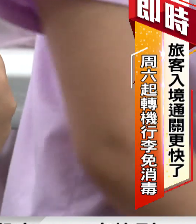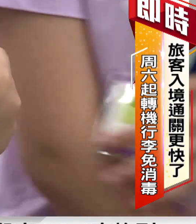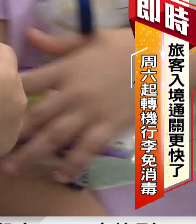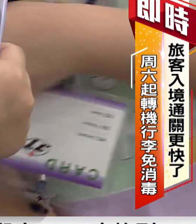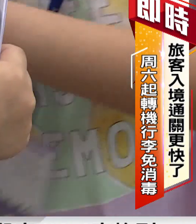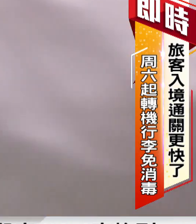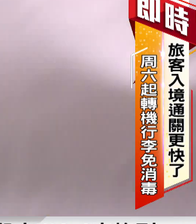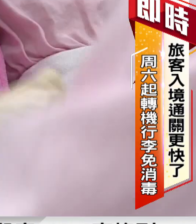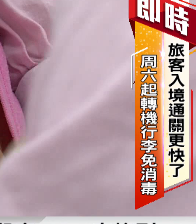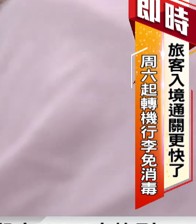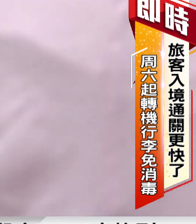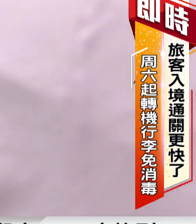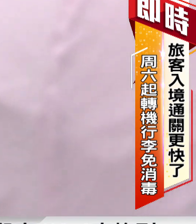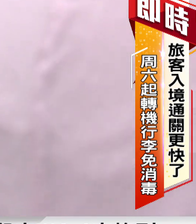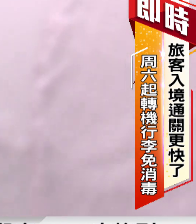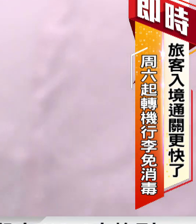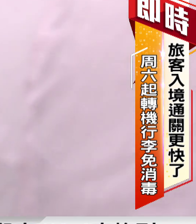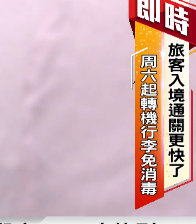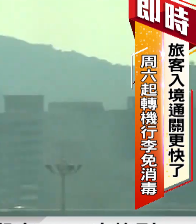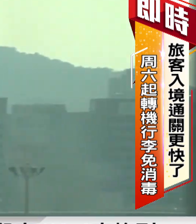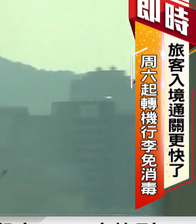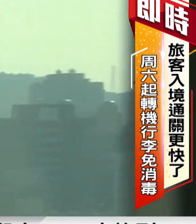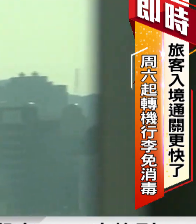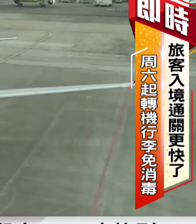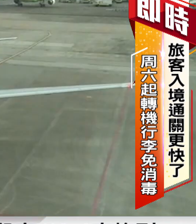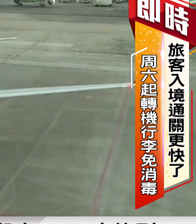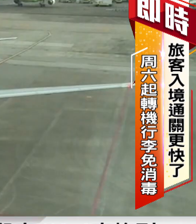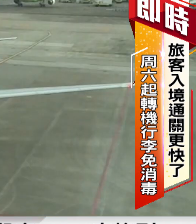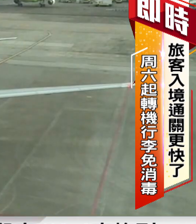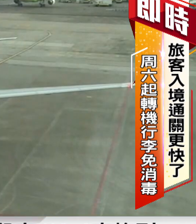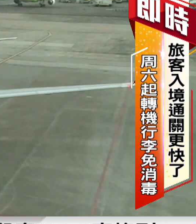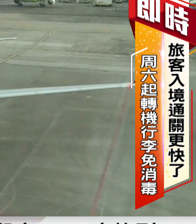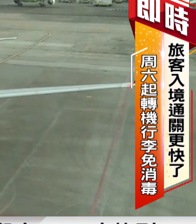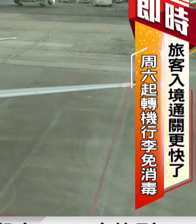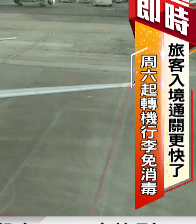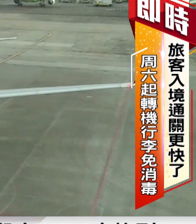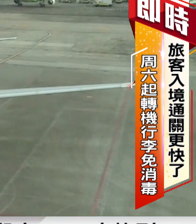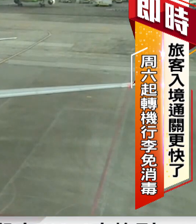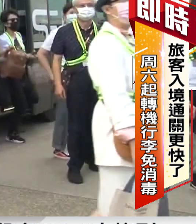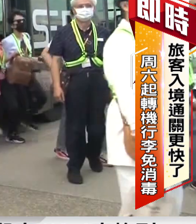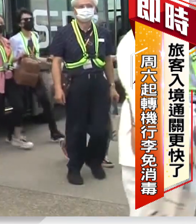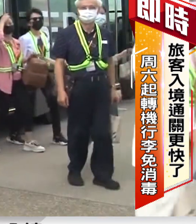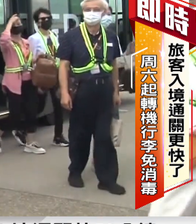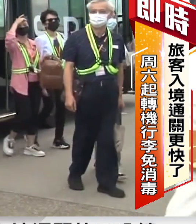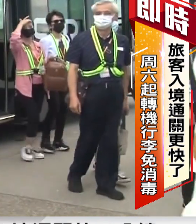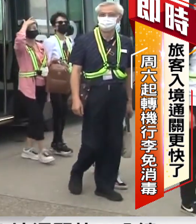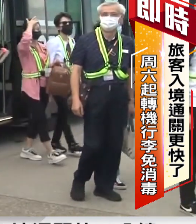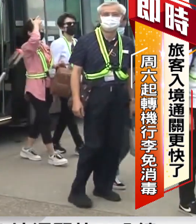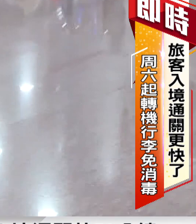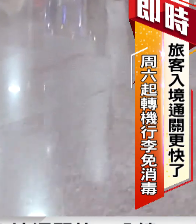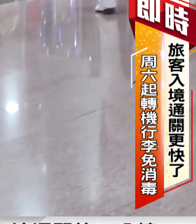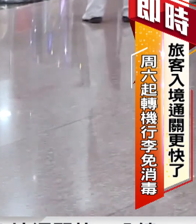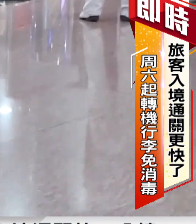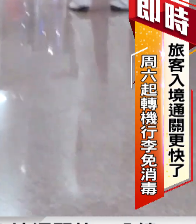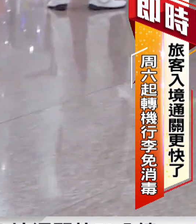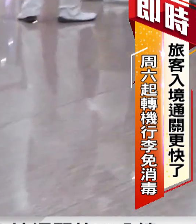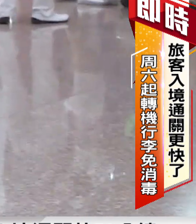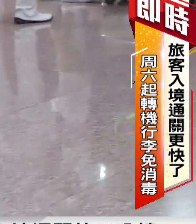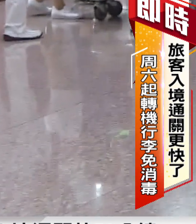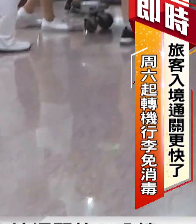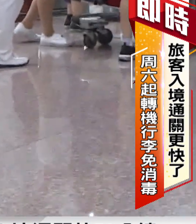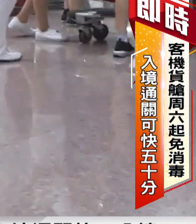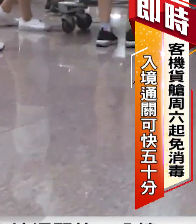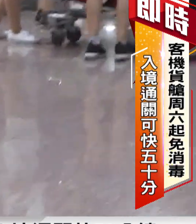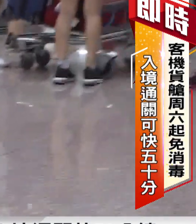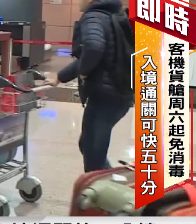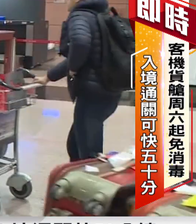溪高峰到，疫苗一定要打好打满。而另一头入境台湾边境关卡再放宽，本来设下的4道检